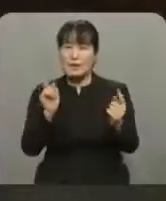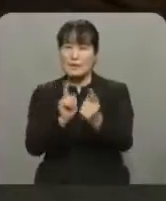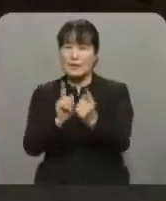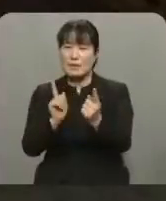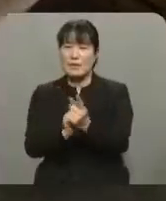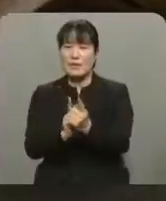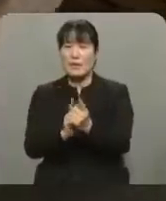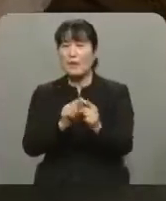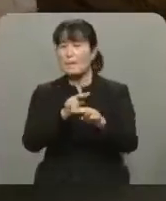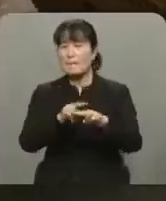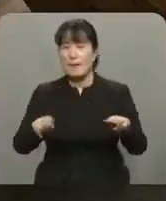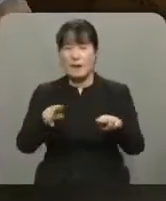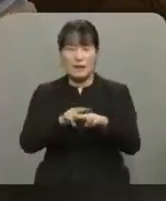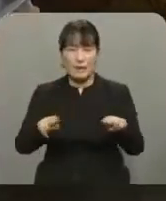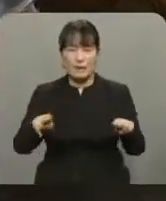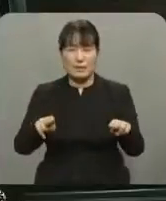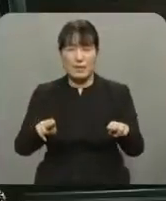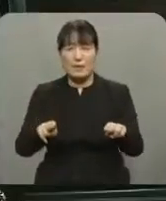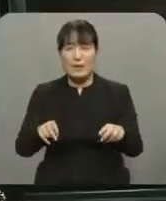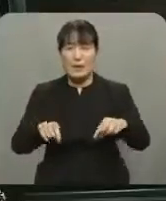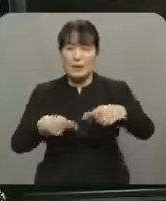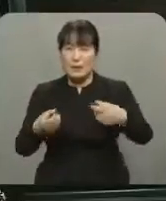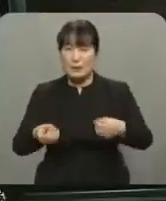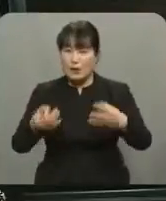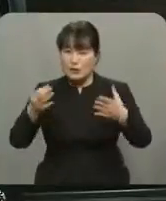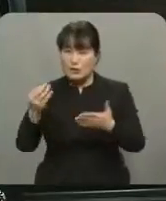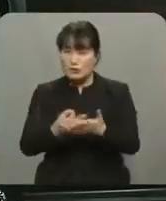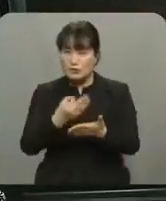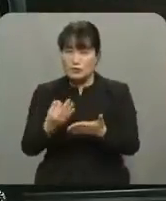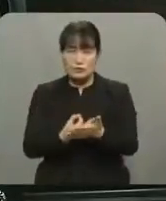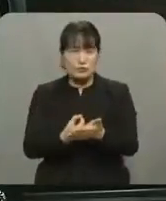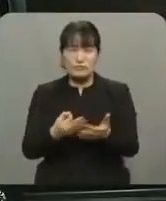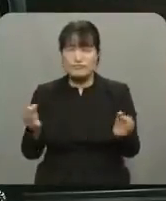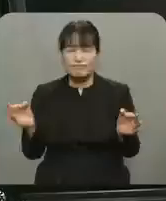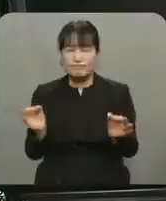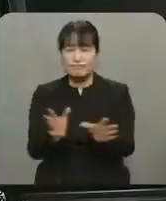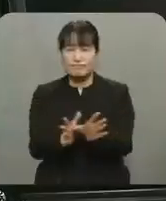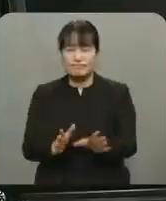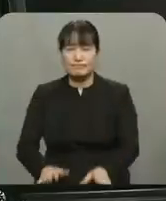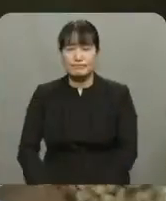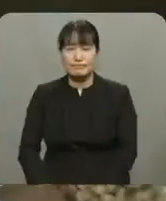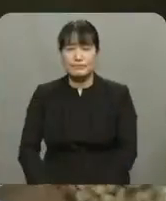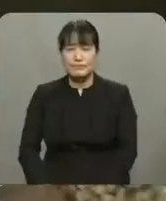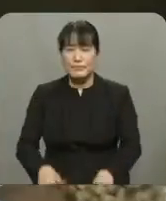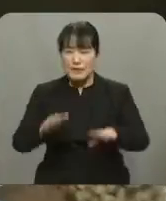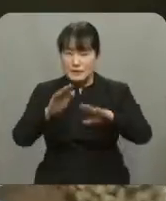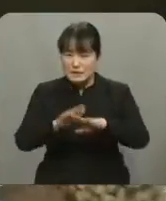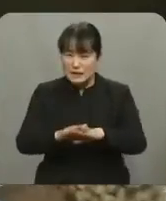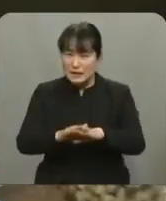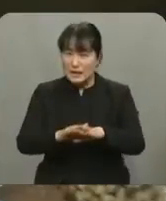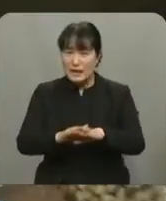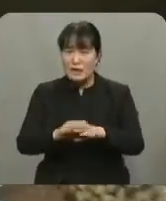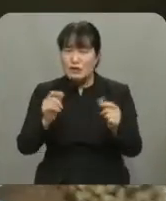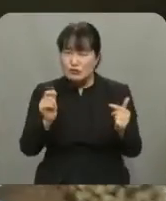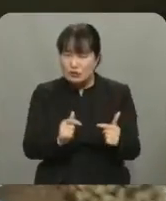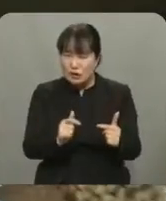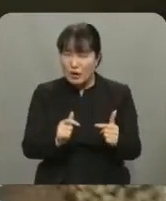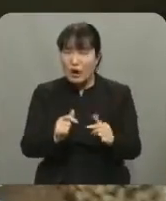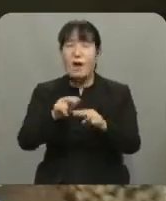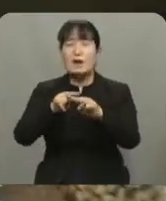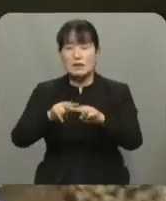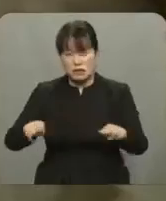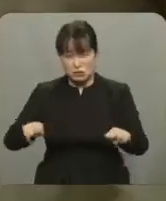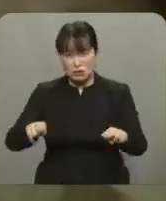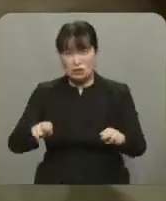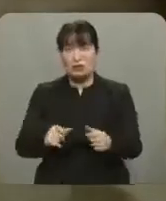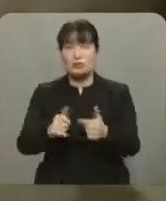늘면서 대목 경기가 실종되고 있습니다. 차례상을 대폭 축소하거나 아예 차례를 지내지 않는 경우가 확산되고